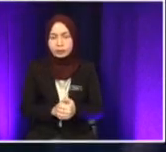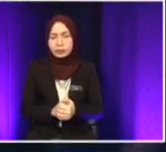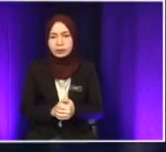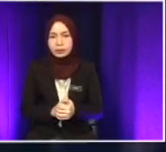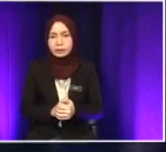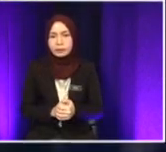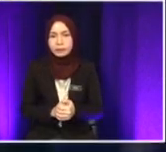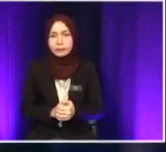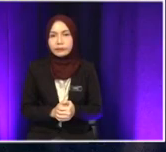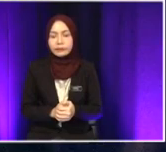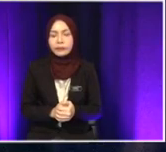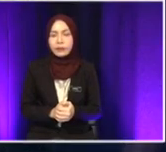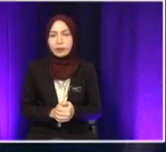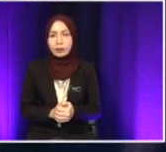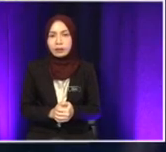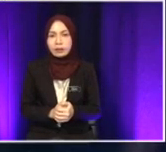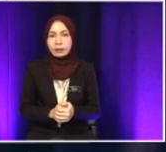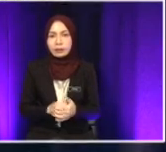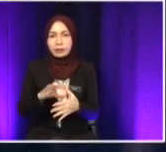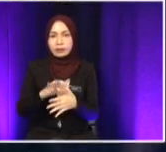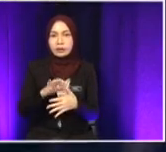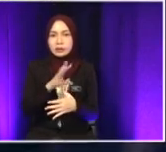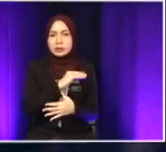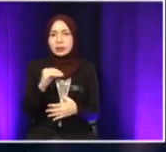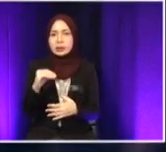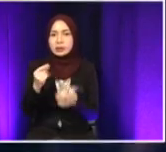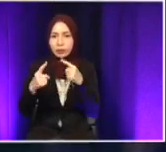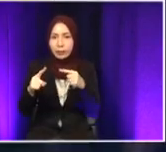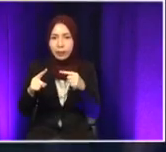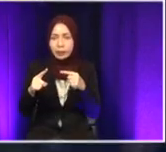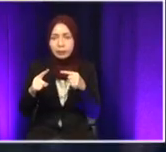tuh kenapa isi dan hura ya